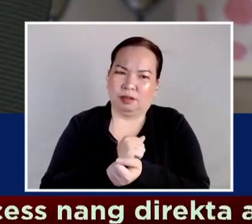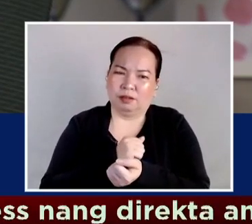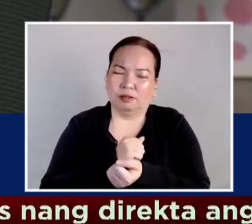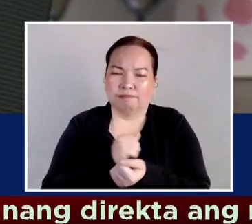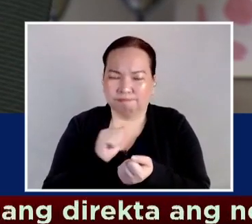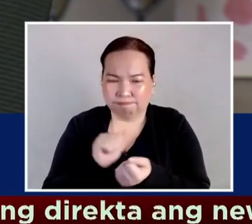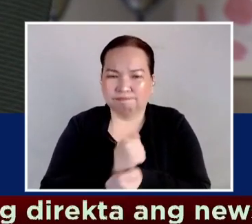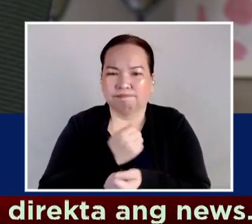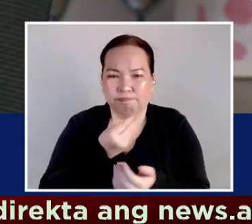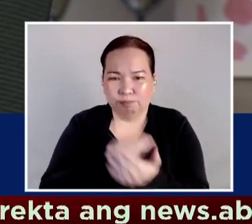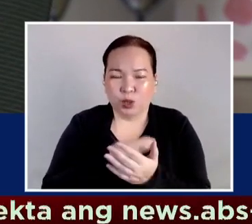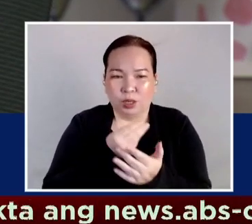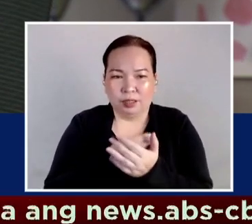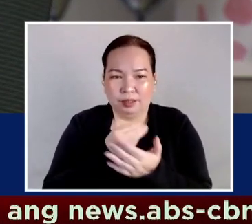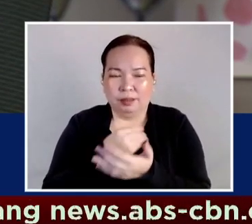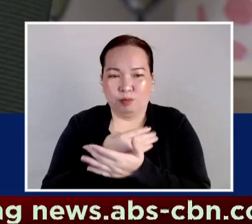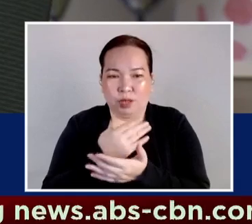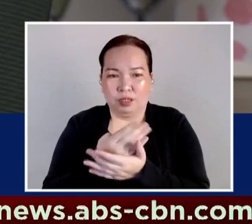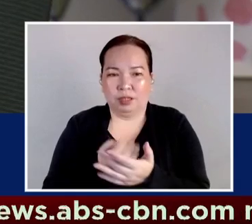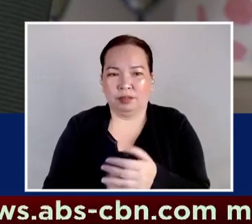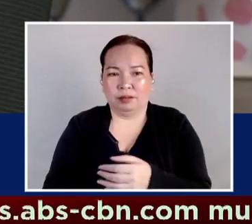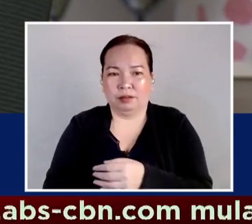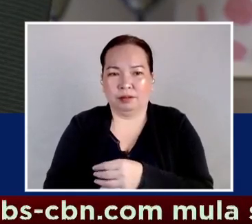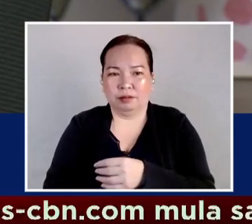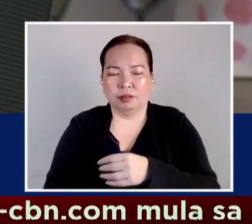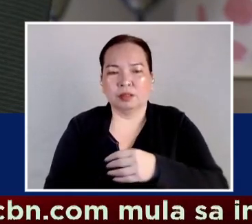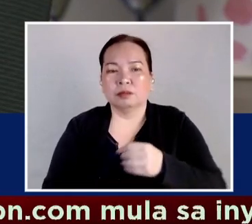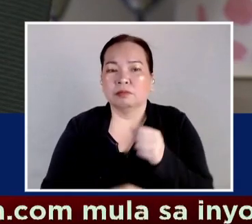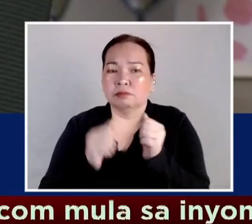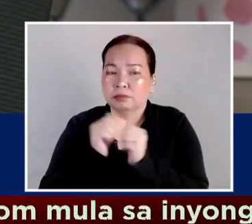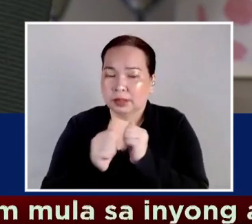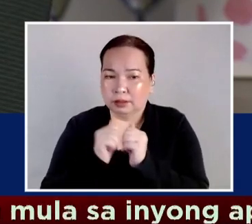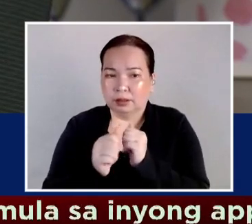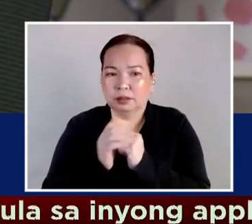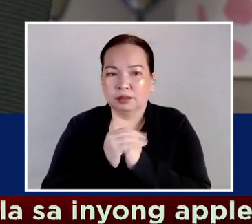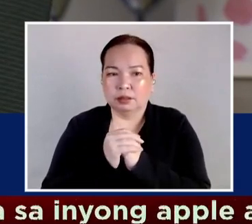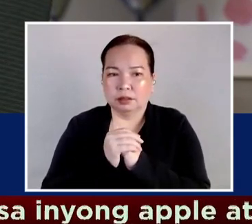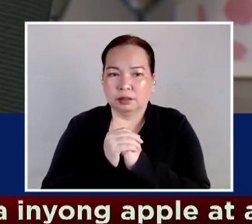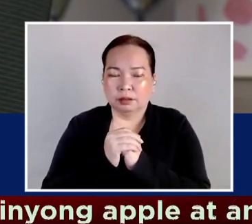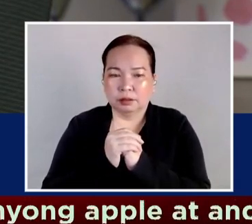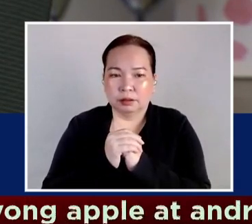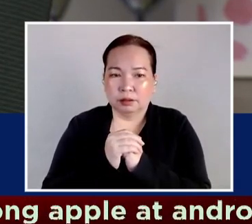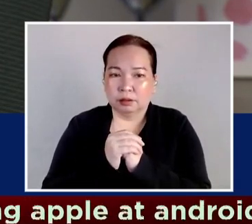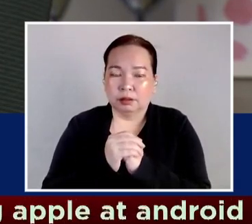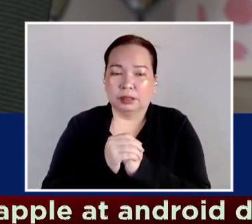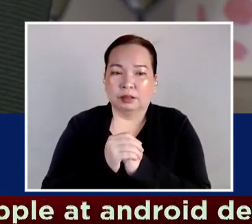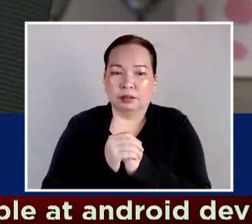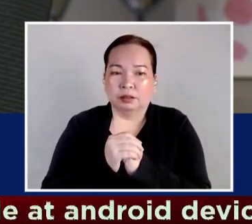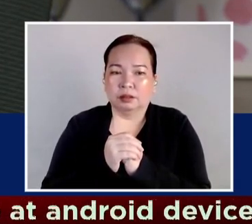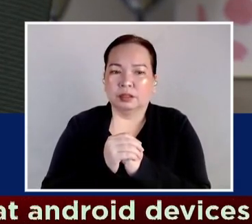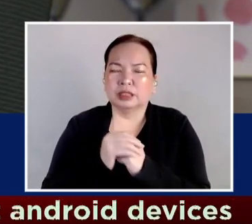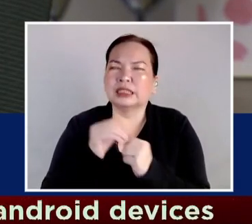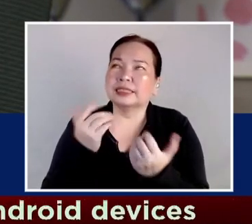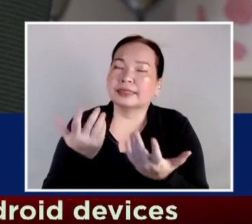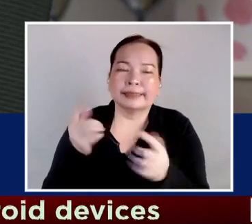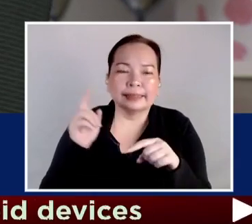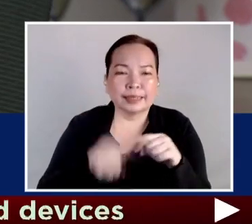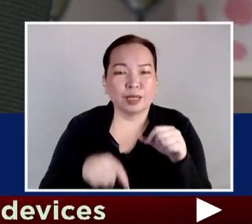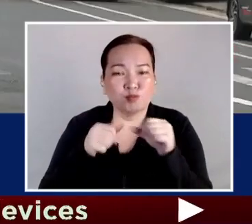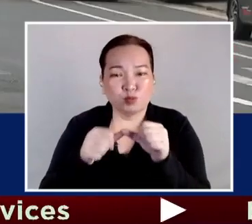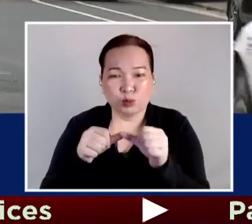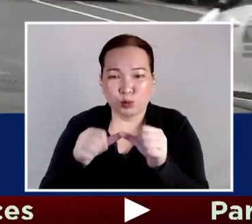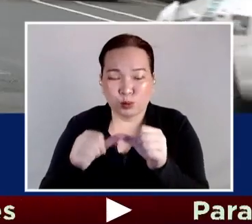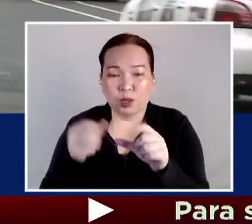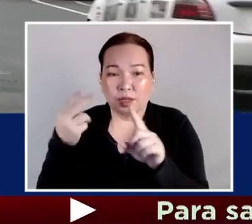funds tayo. In the sense na hindi na kayang isustain, no, hanggang